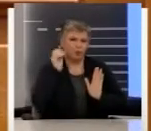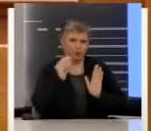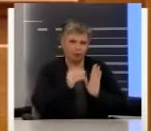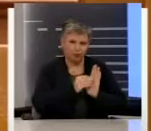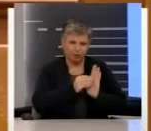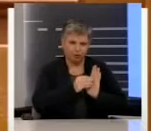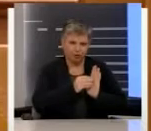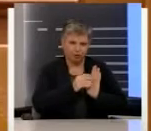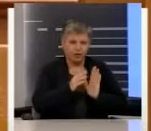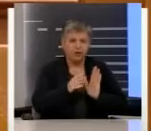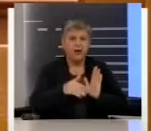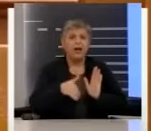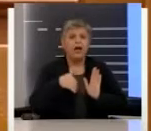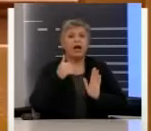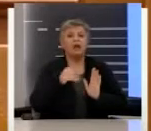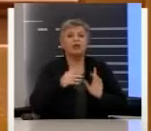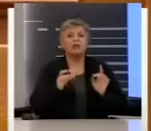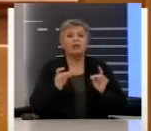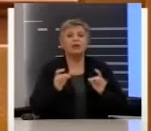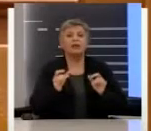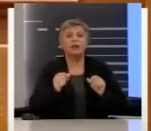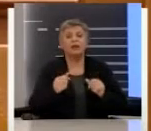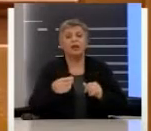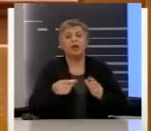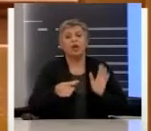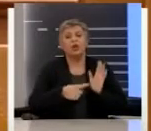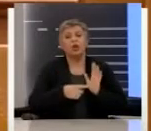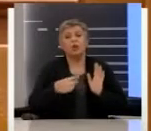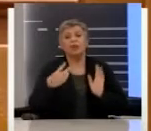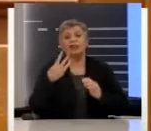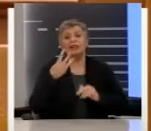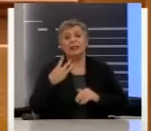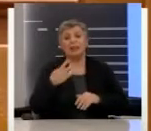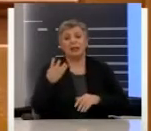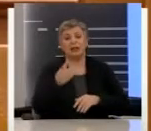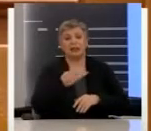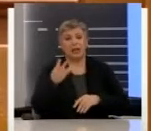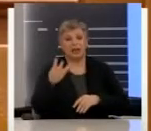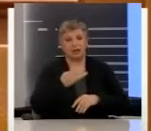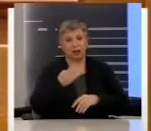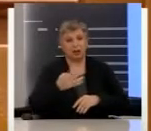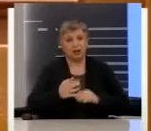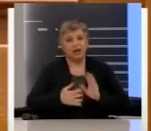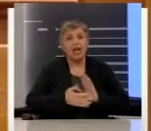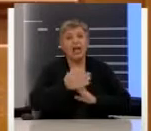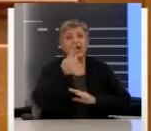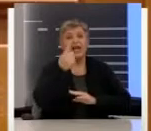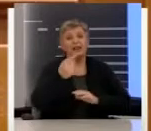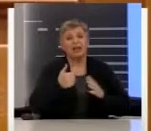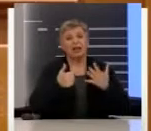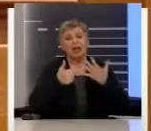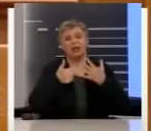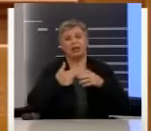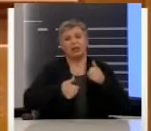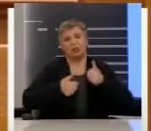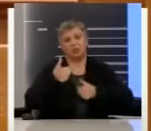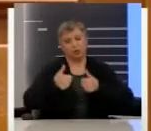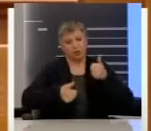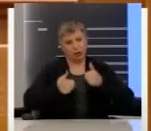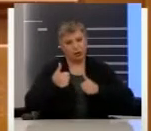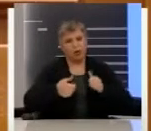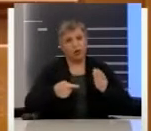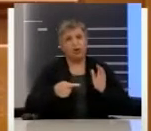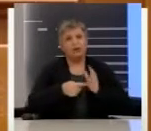του νόμου 344 της 11 του 76 περί